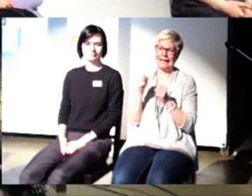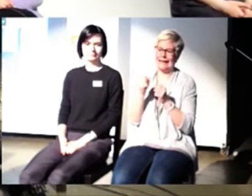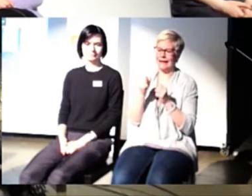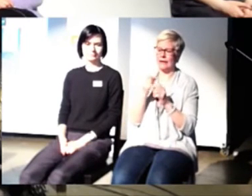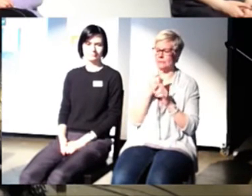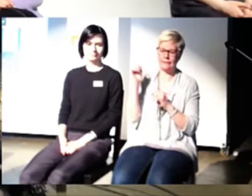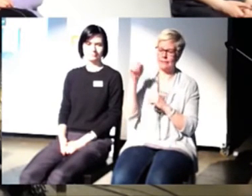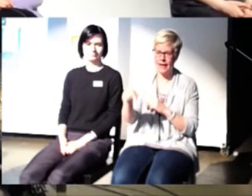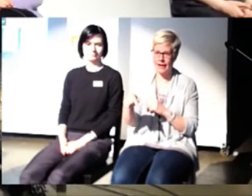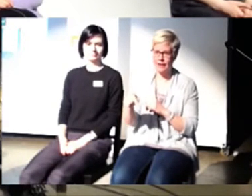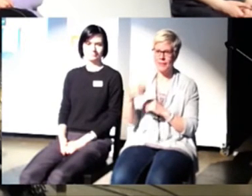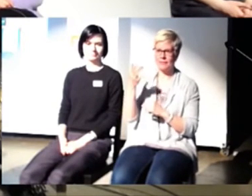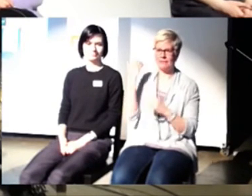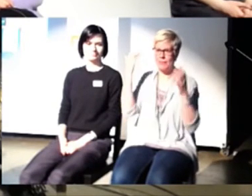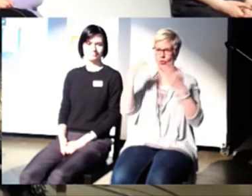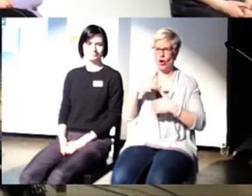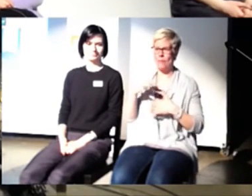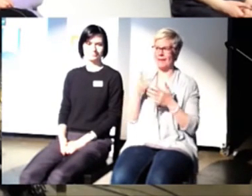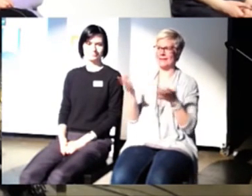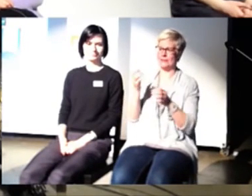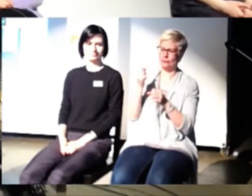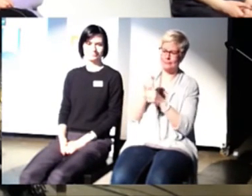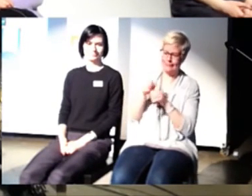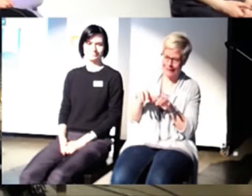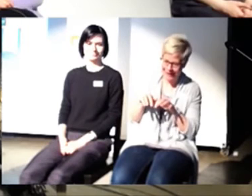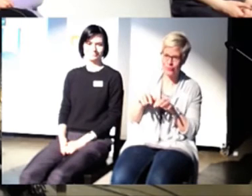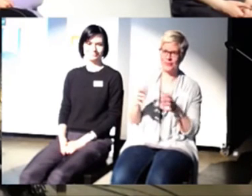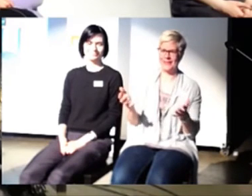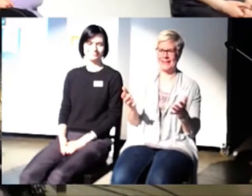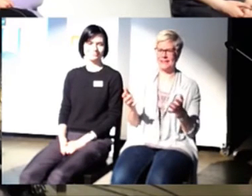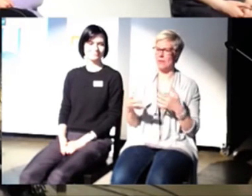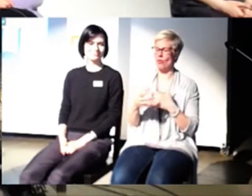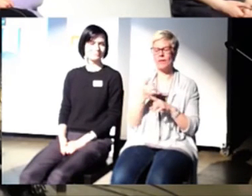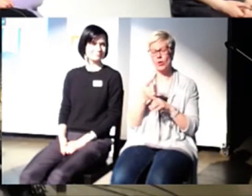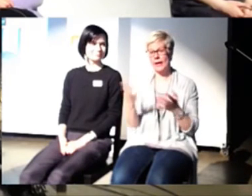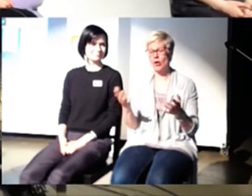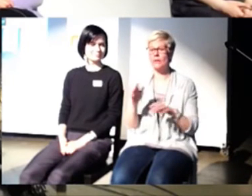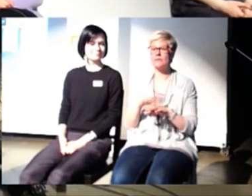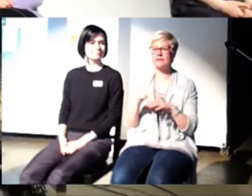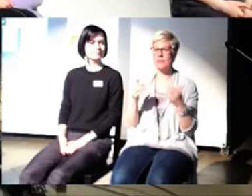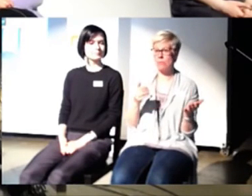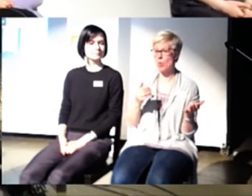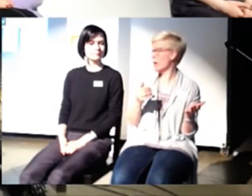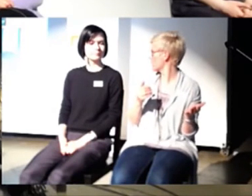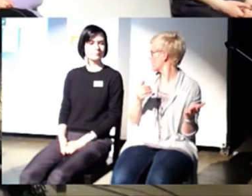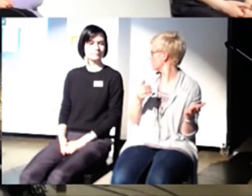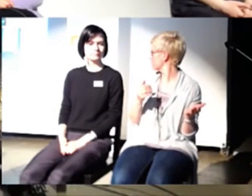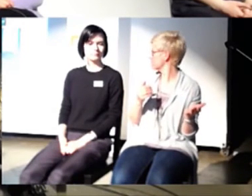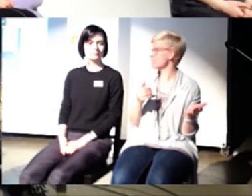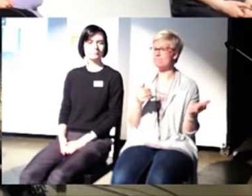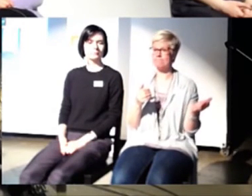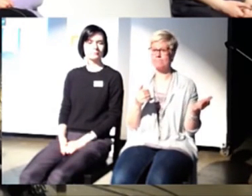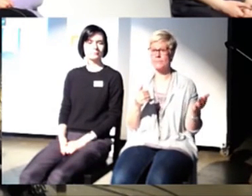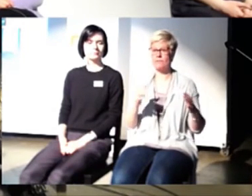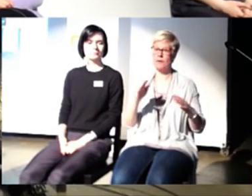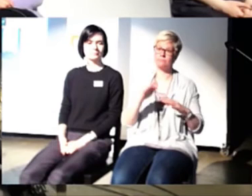tehnyt sen viime yönä sen esityksen. Niin vasemmalta puolelta pääsee talon hampin kautta